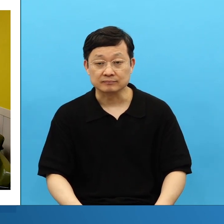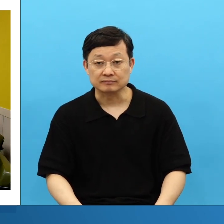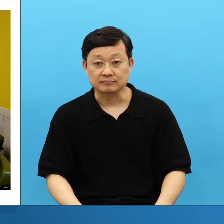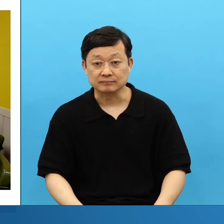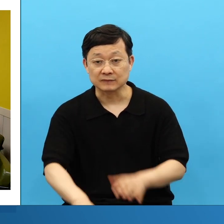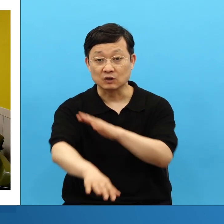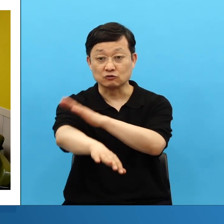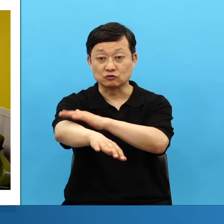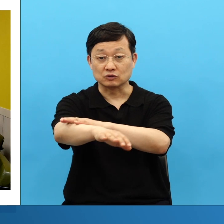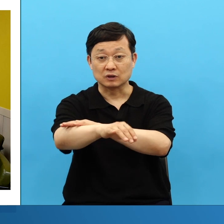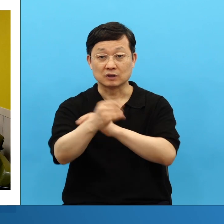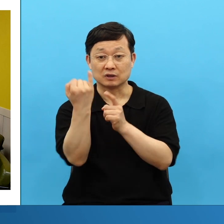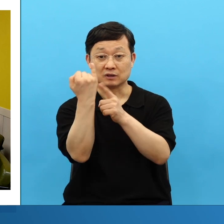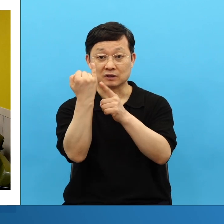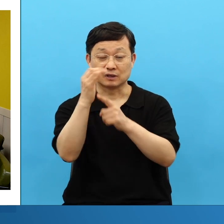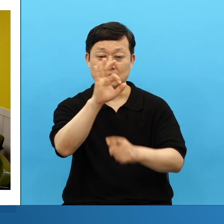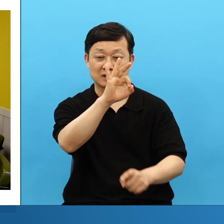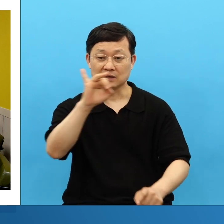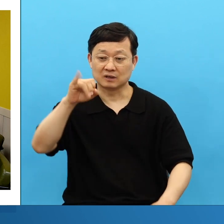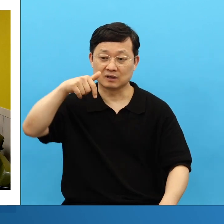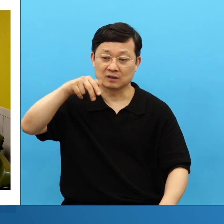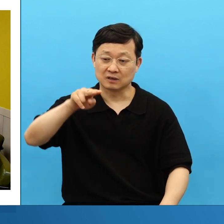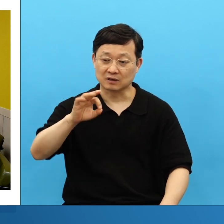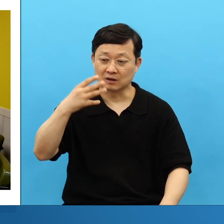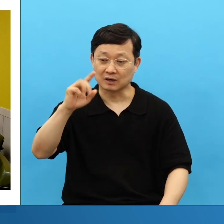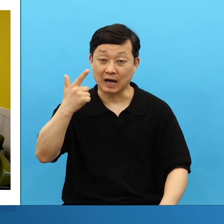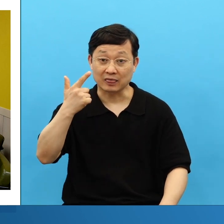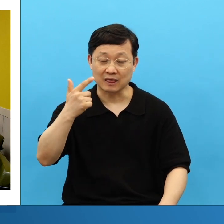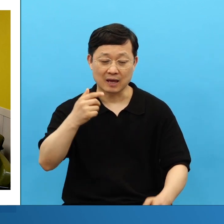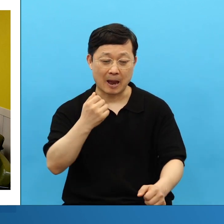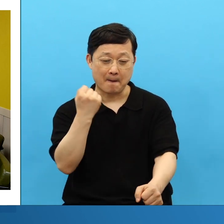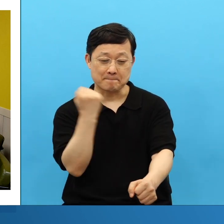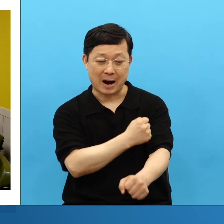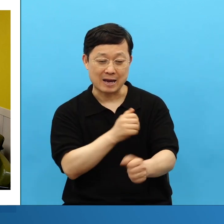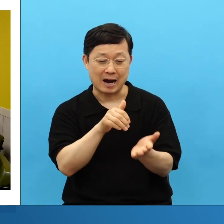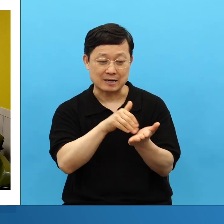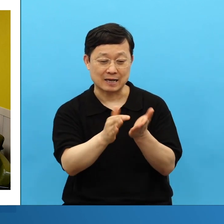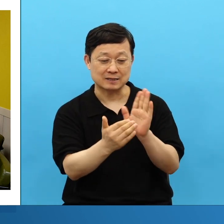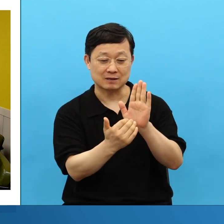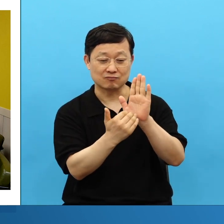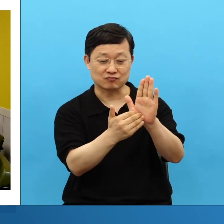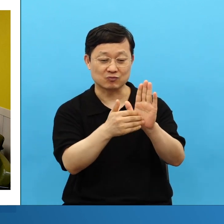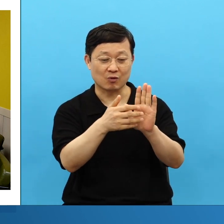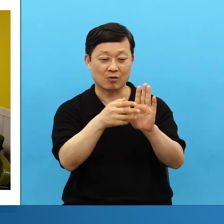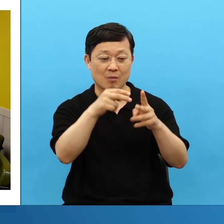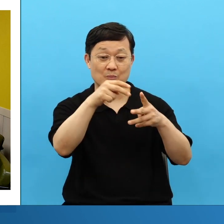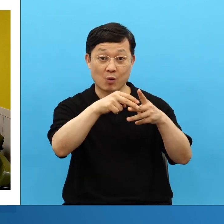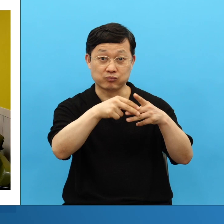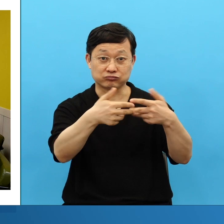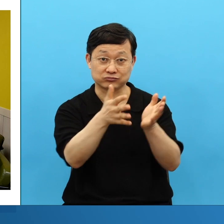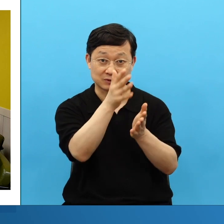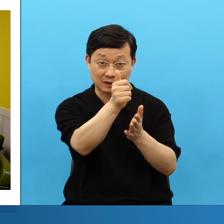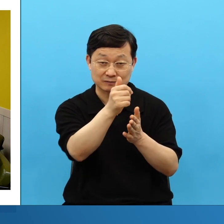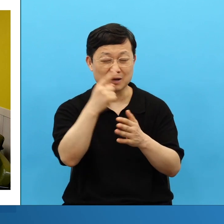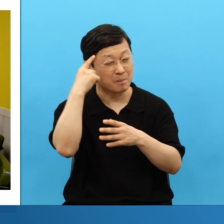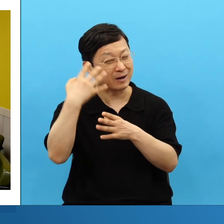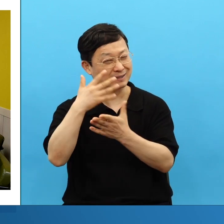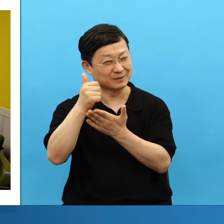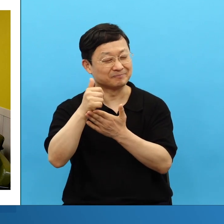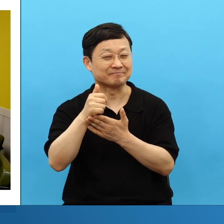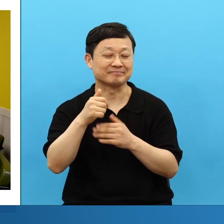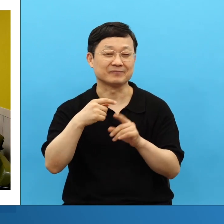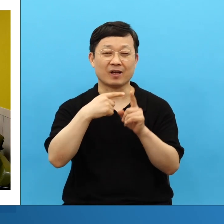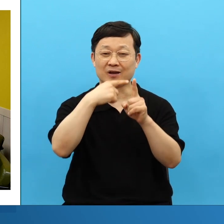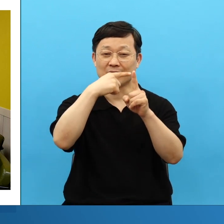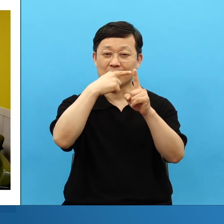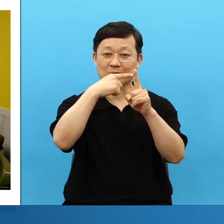계시는 이경랑 마약퇴치운동본부 상담실장입니다. 상담으로 박사학위 이제 있지만 교회에서는